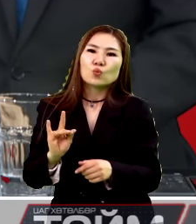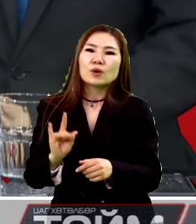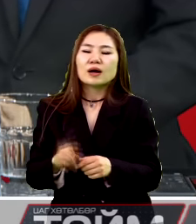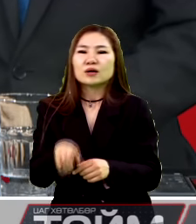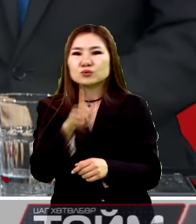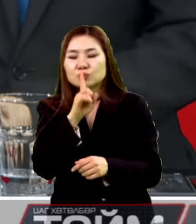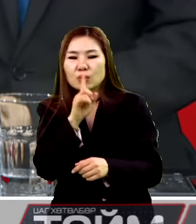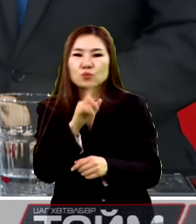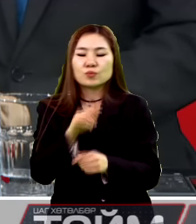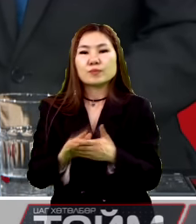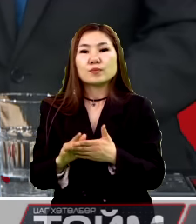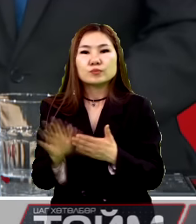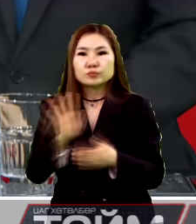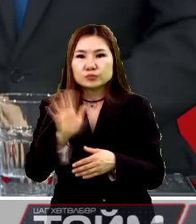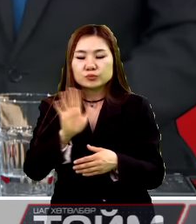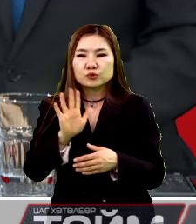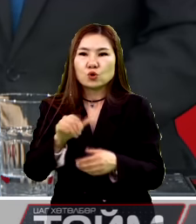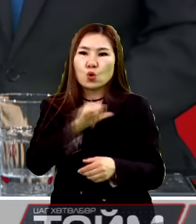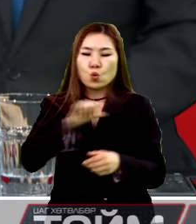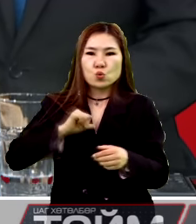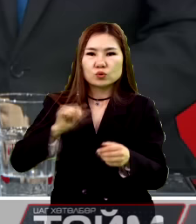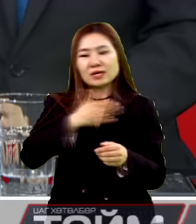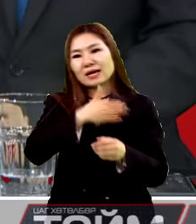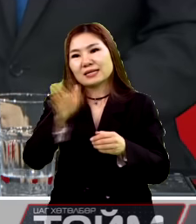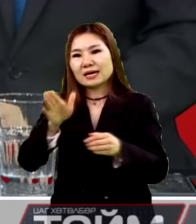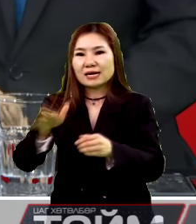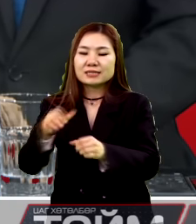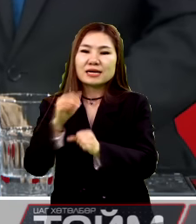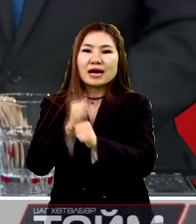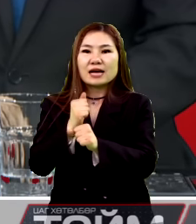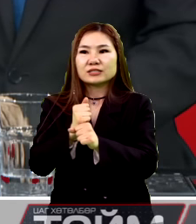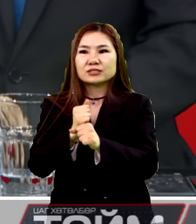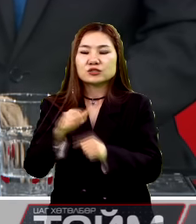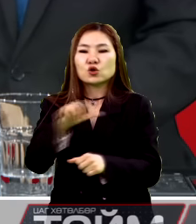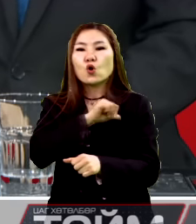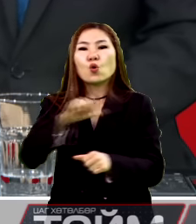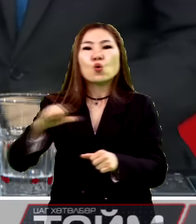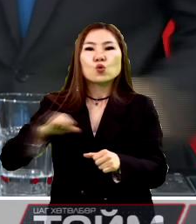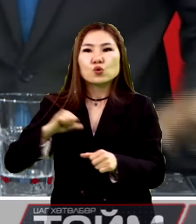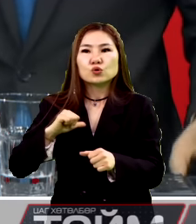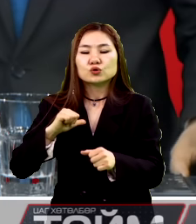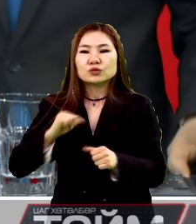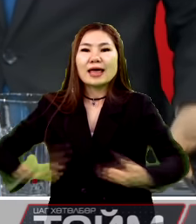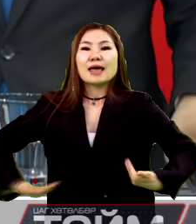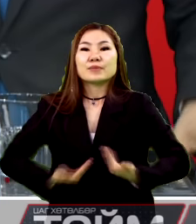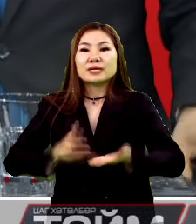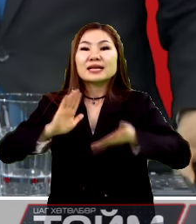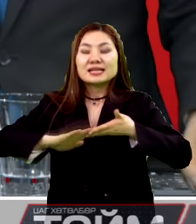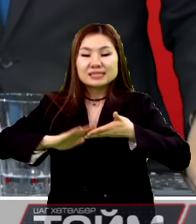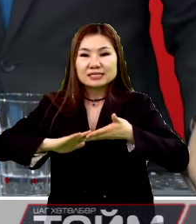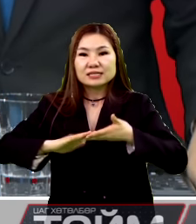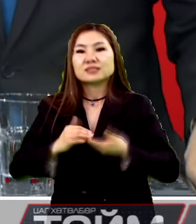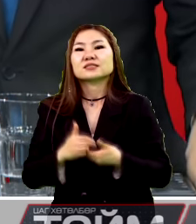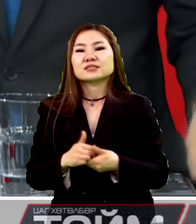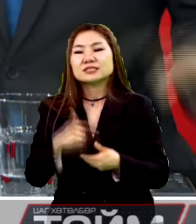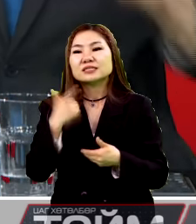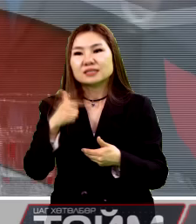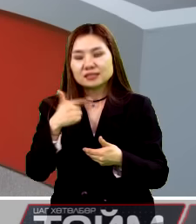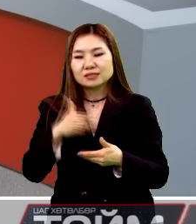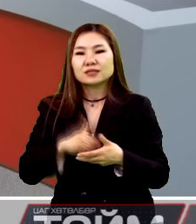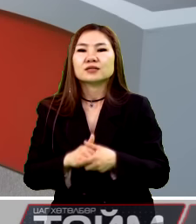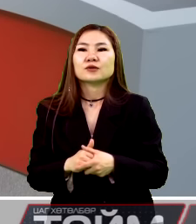Харагдаж үзэгддэг үү хаа нэг контор сууж идэг тийм. Тэгээд ингээд сууж яхаа таар нар одоо гарч ирээд ингээд өөрсдөө энэ амьдралтайгаа танилцаач гэдэг. Тэгэхээр